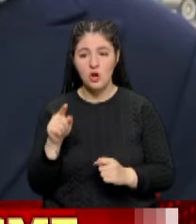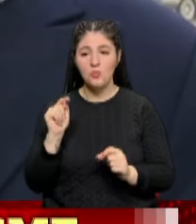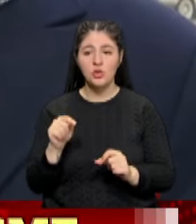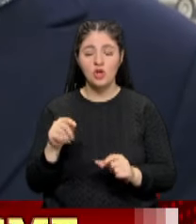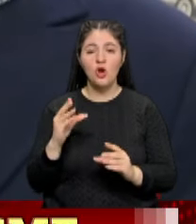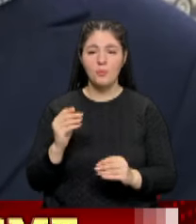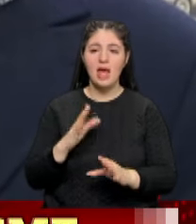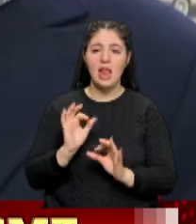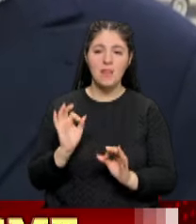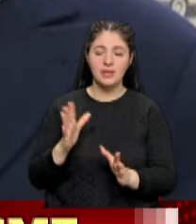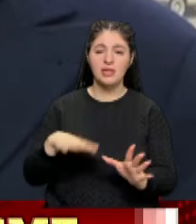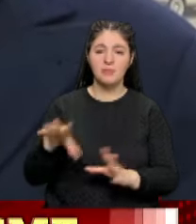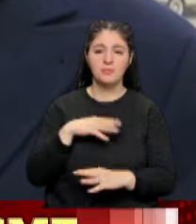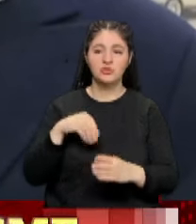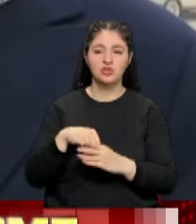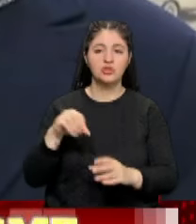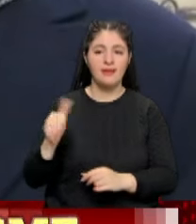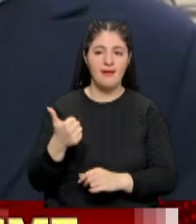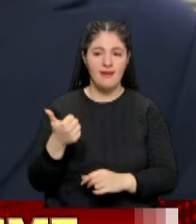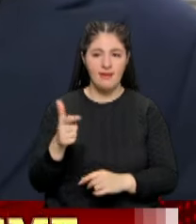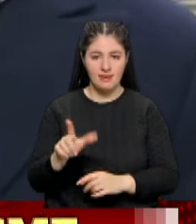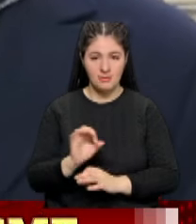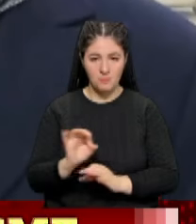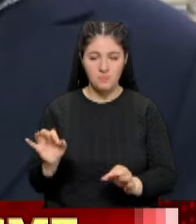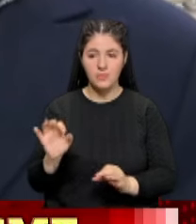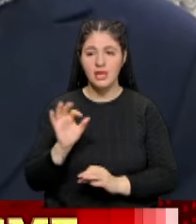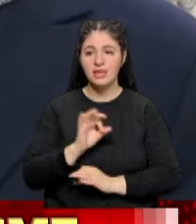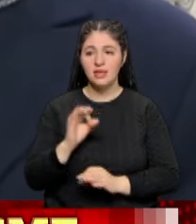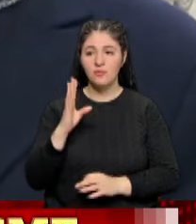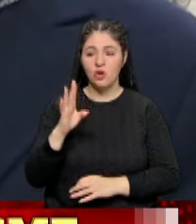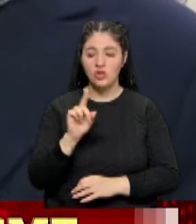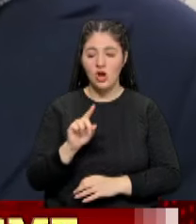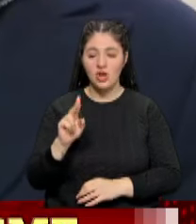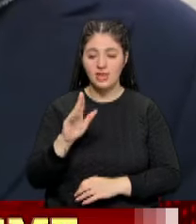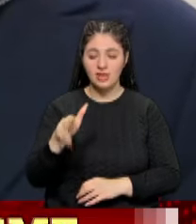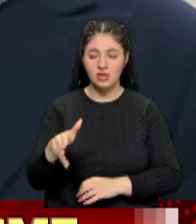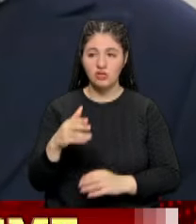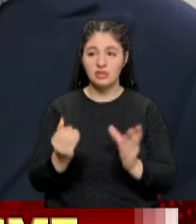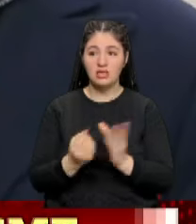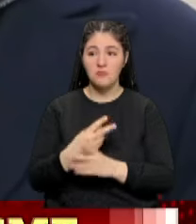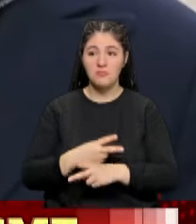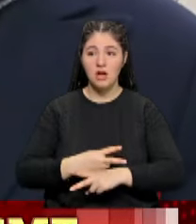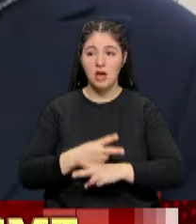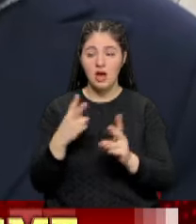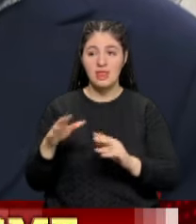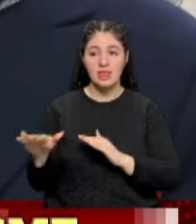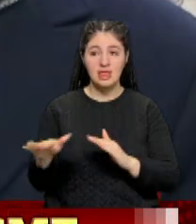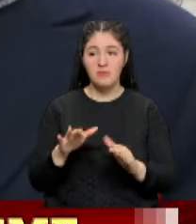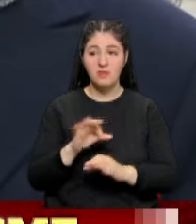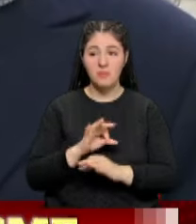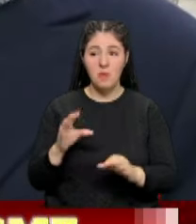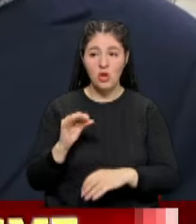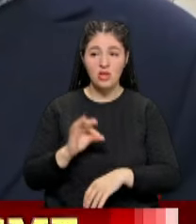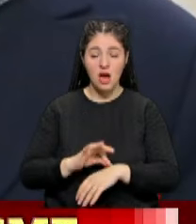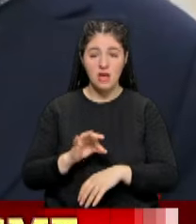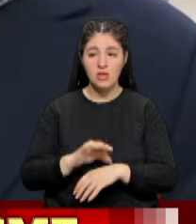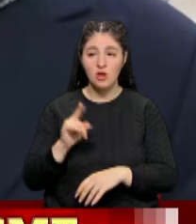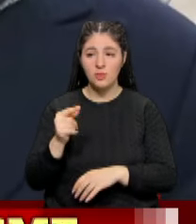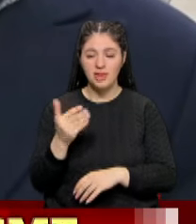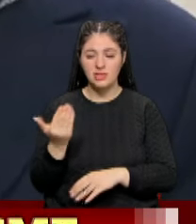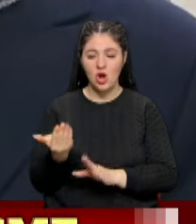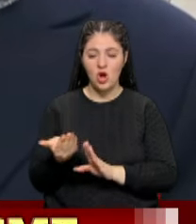burada bulunmak elbette hepimiz için değerli. Tam 4.17 geçe sabaha karşı depremin tam olduğu anda,